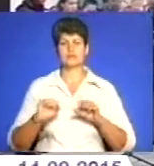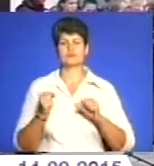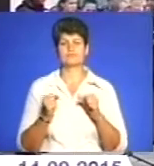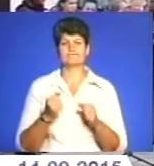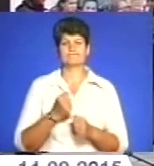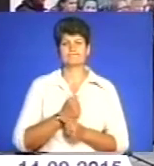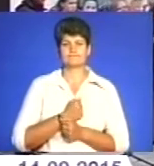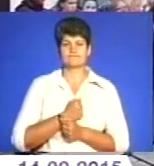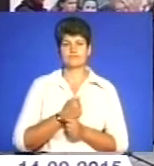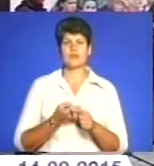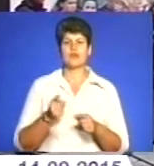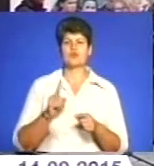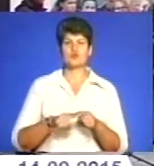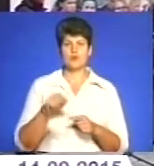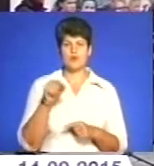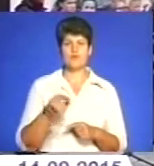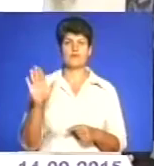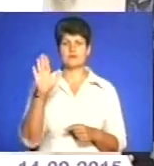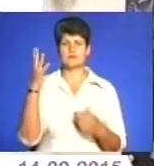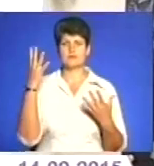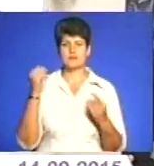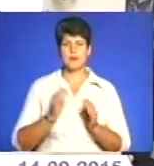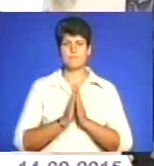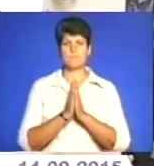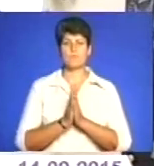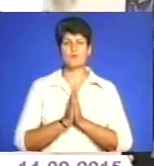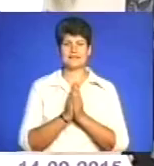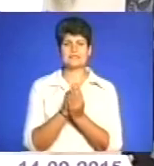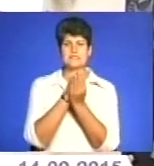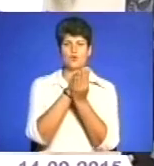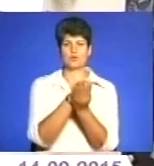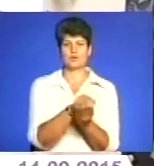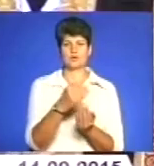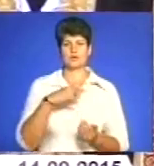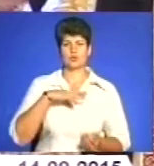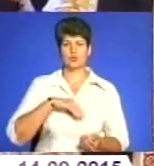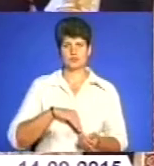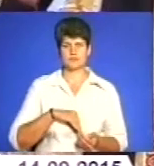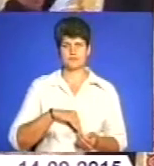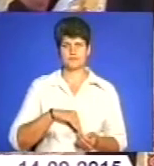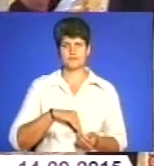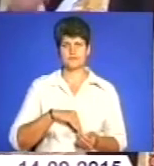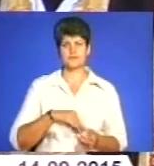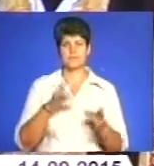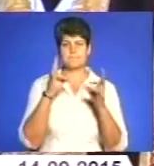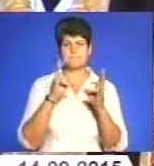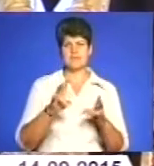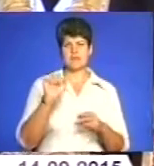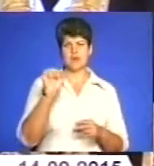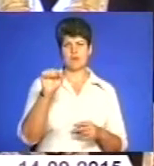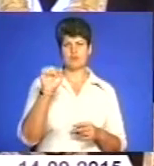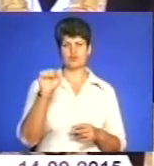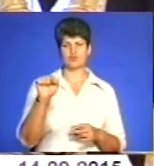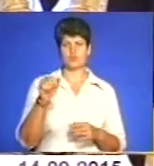жаль, цього вересневого дня молилися за упокій його душі. Біда постукала у двері пані